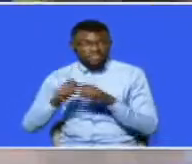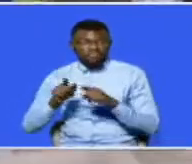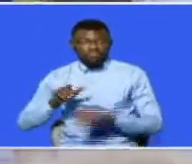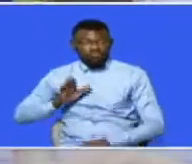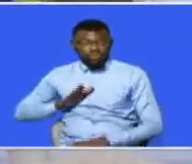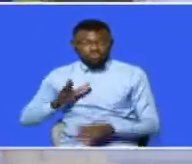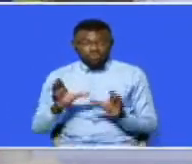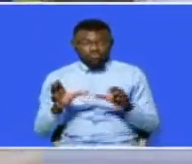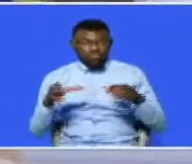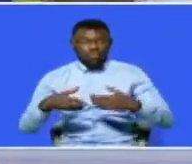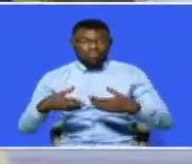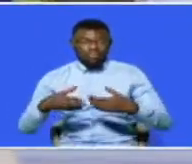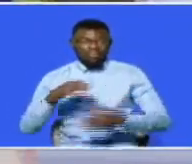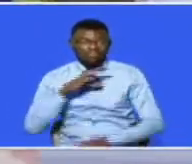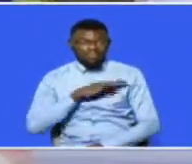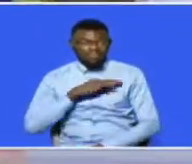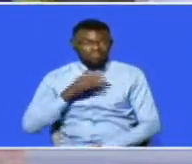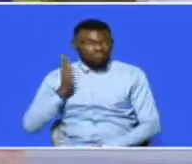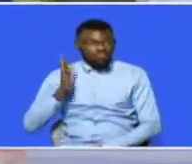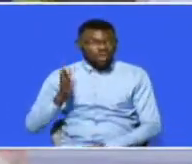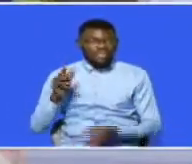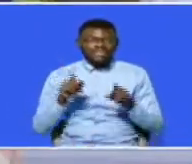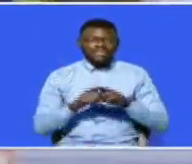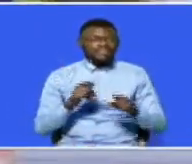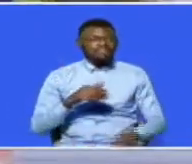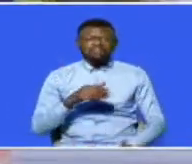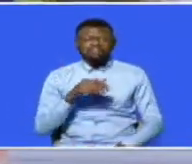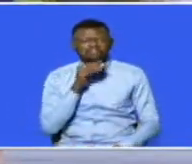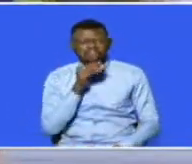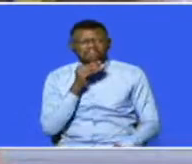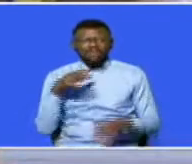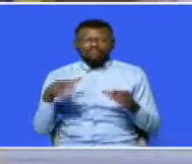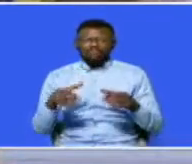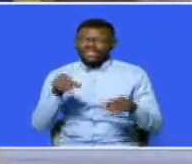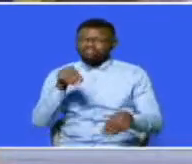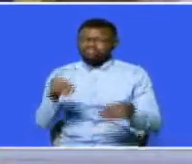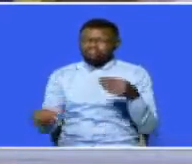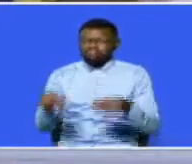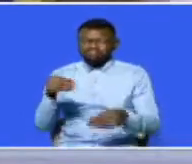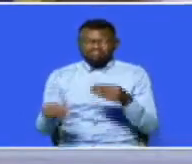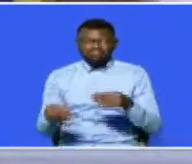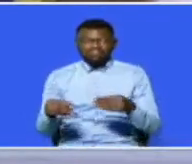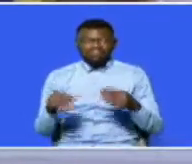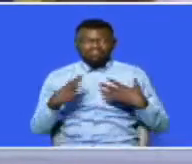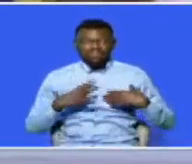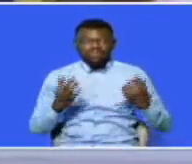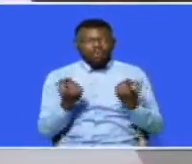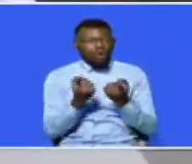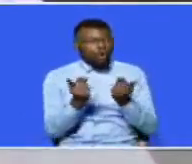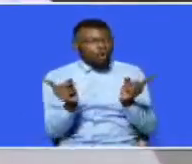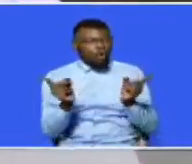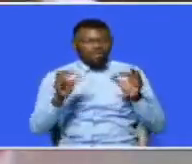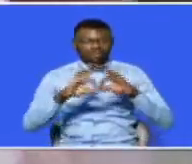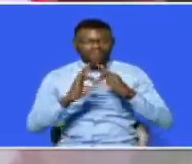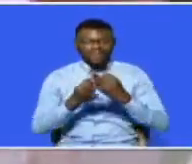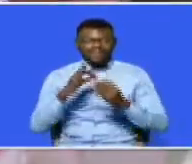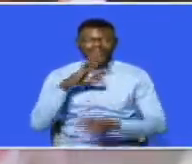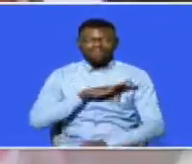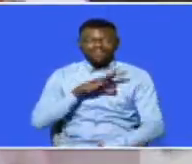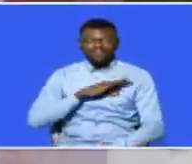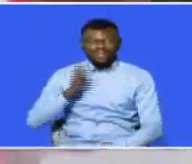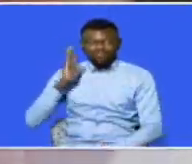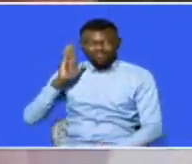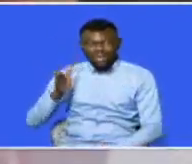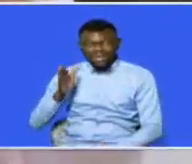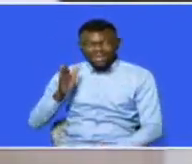akina mama, iko na vitu kwa akina baba, kwa walemavu, kwa kila mtu kwa familia. Tukue na